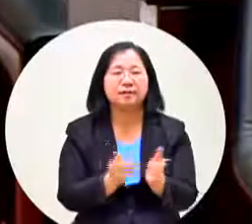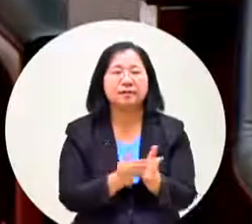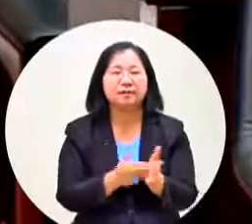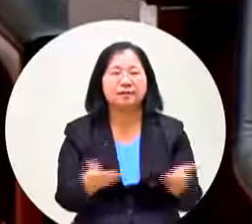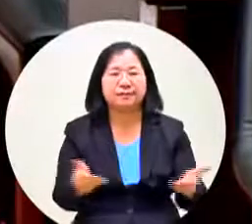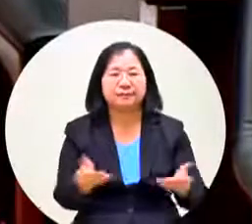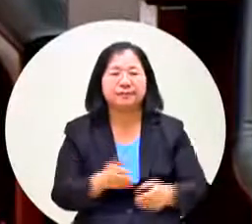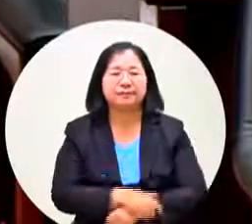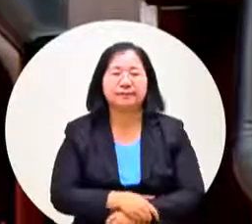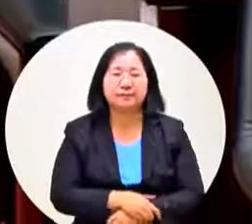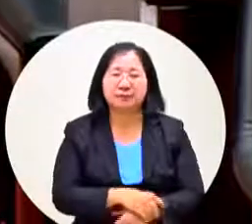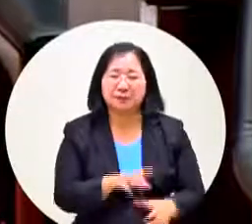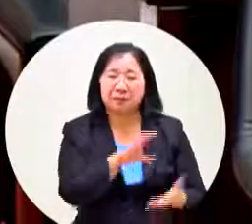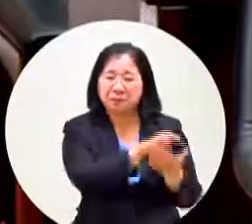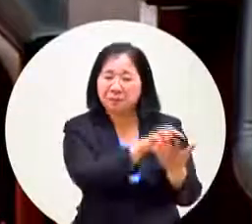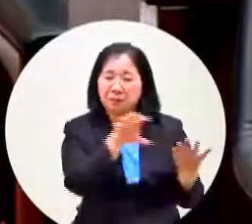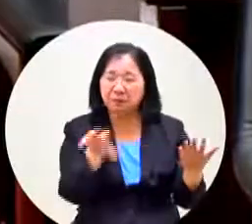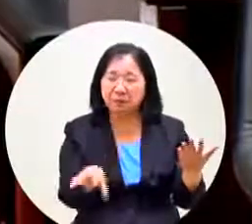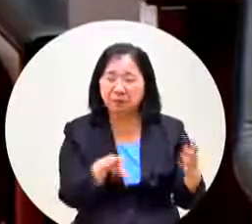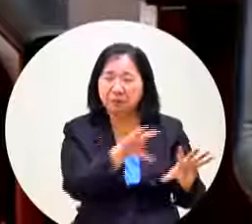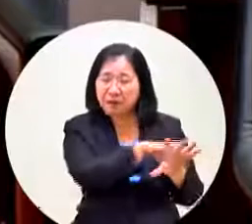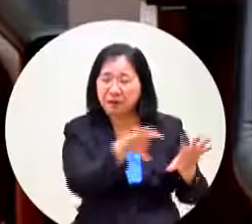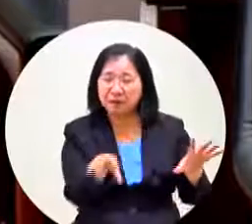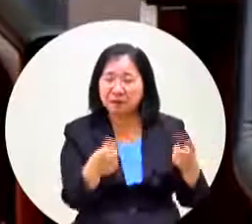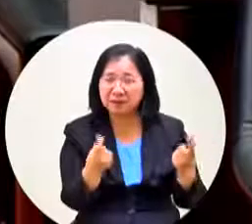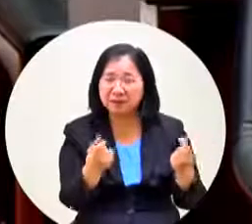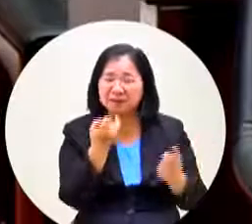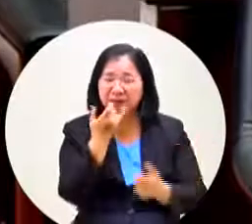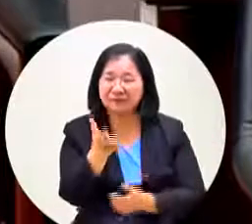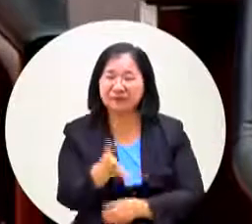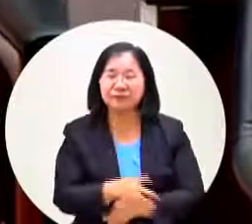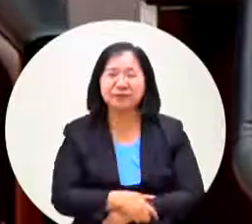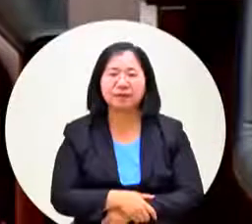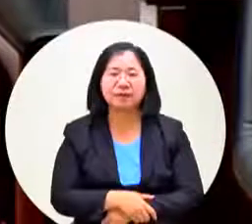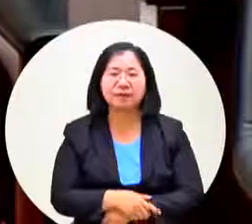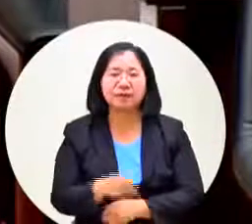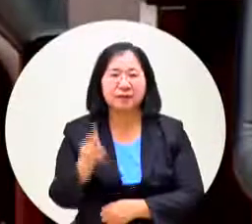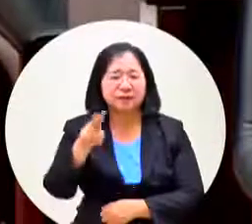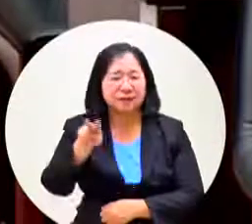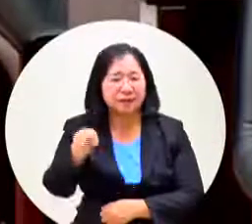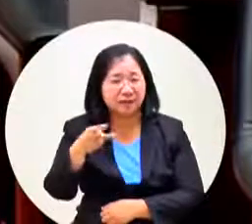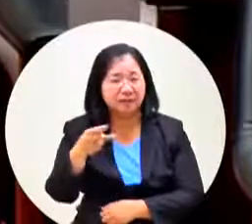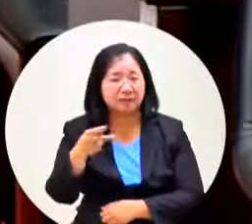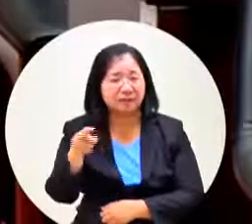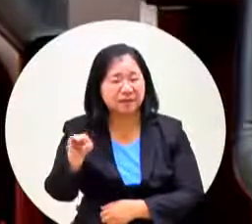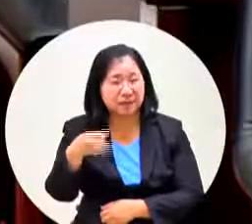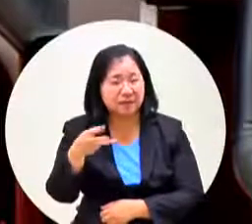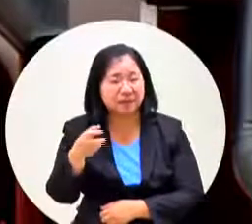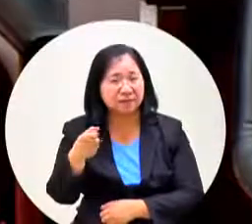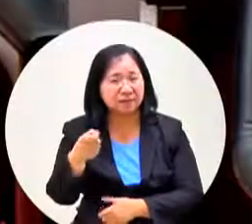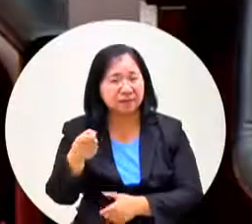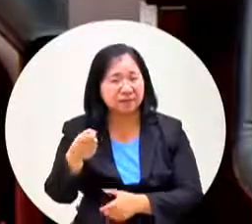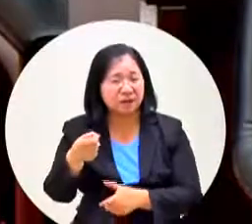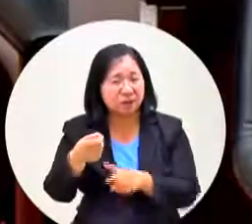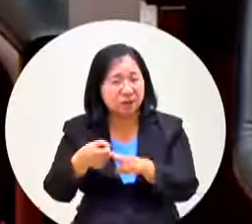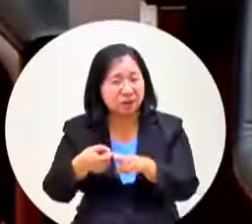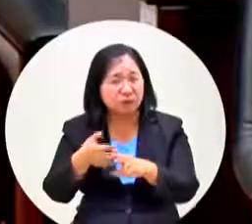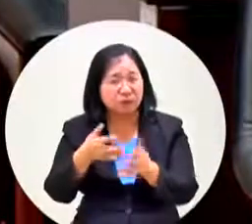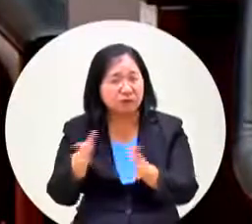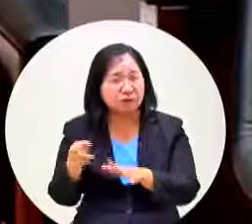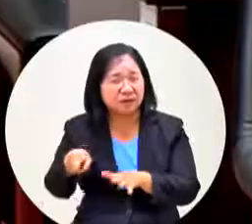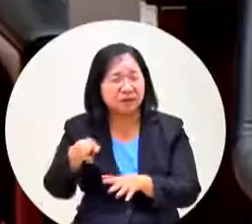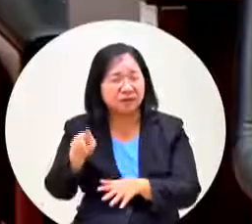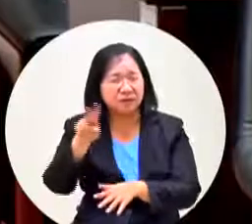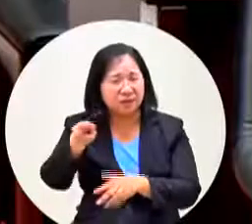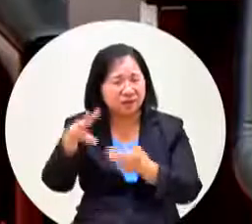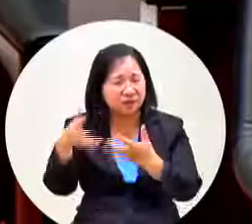不多四五年就安奈就规片131公顷，吼、哦，荷花园区就开发出来，啊，是毋是可以循荷